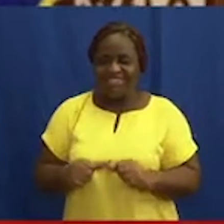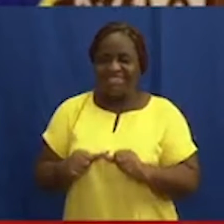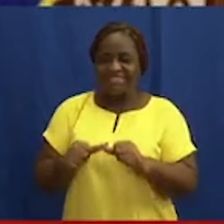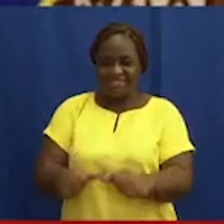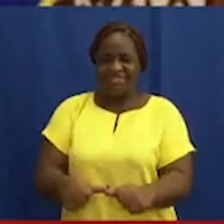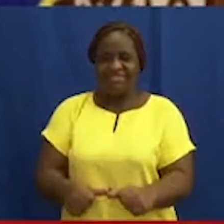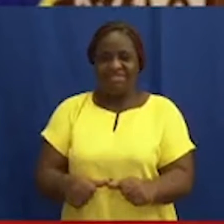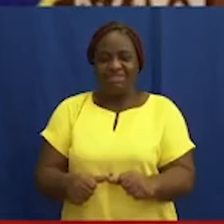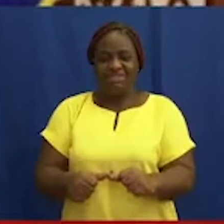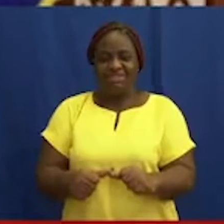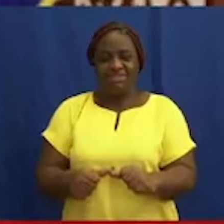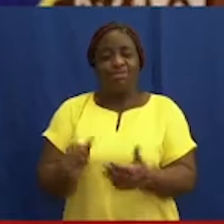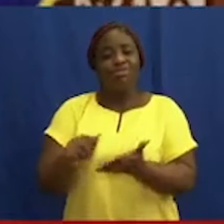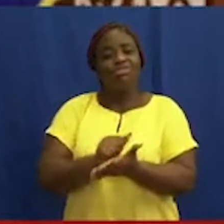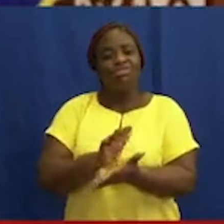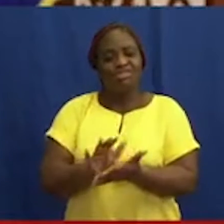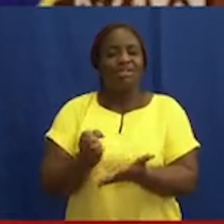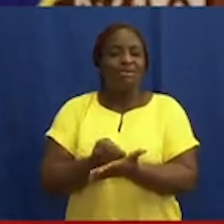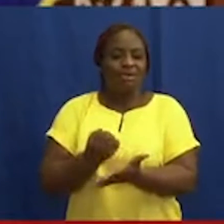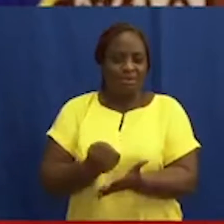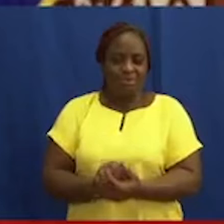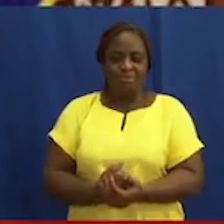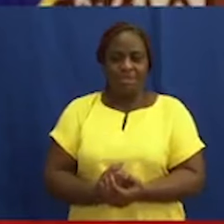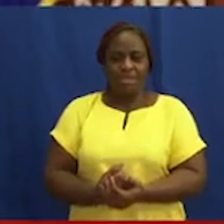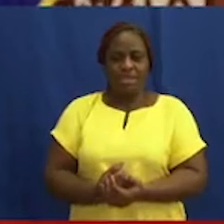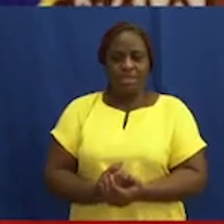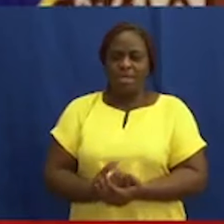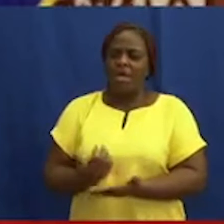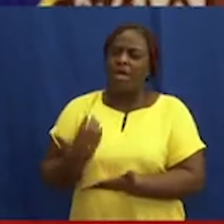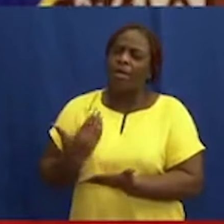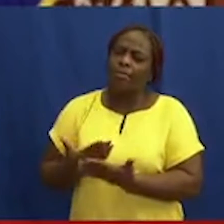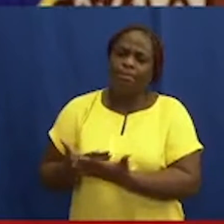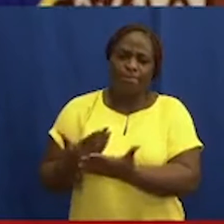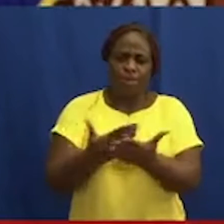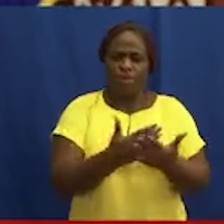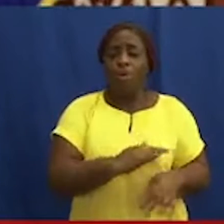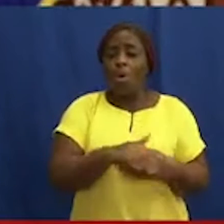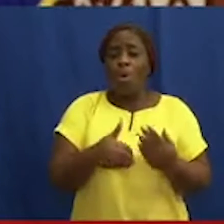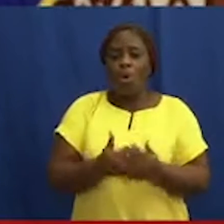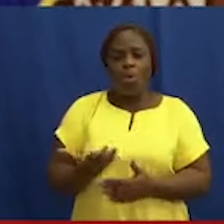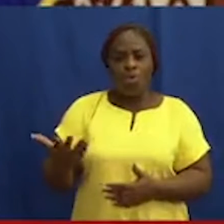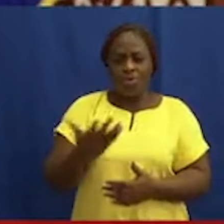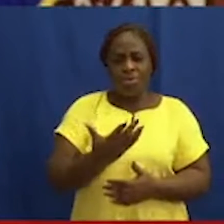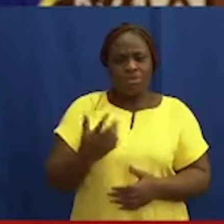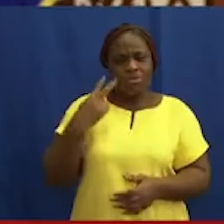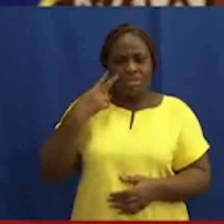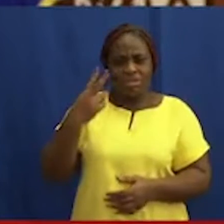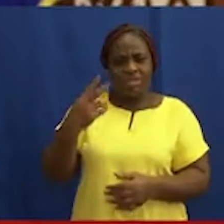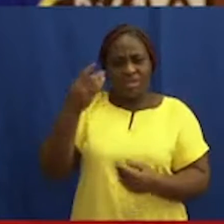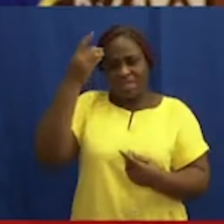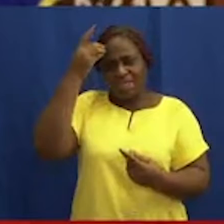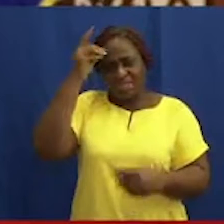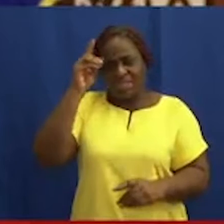kyau ba da dadewa ba kuma zai kawo al'umman kasar Ghana wani sauki muna kuma aiki da kokari na ganin